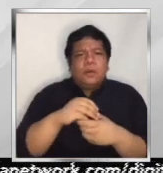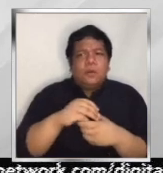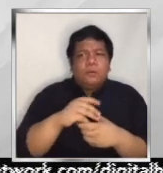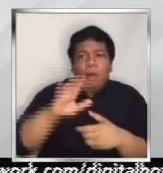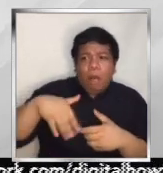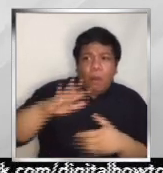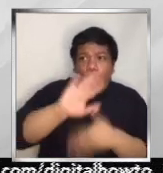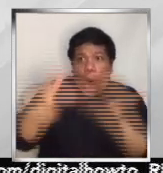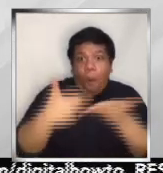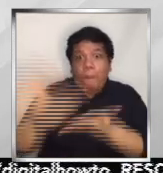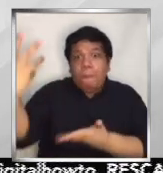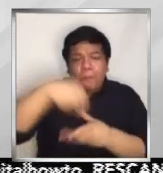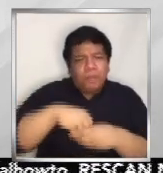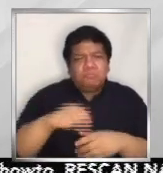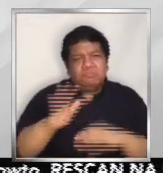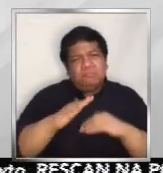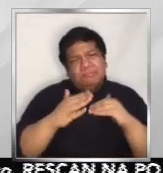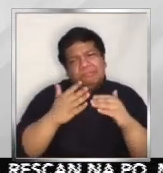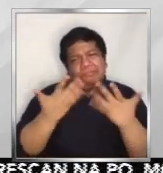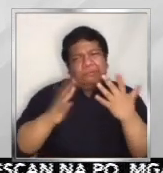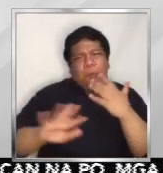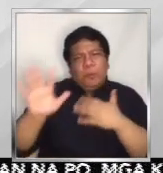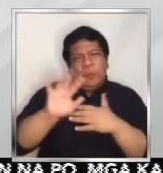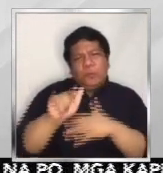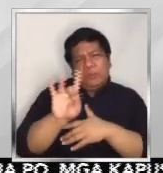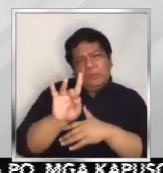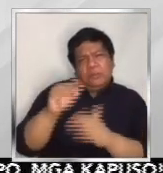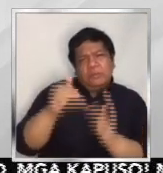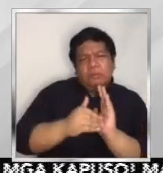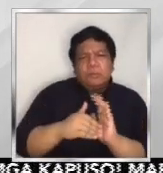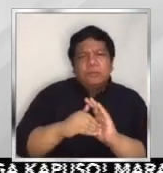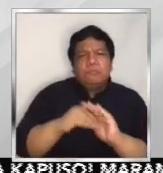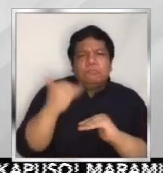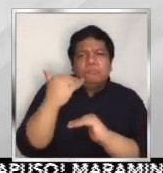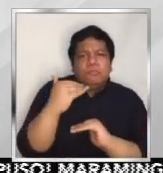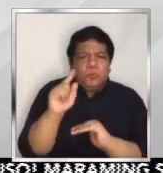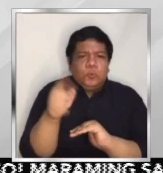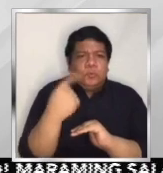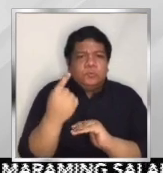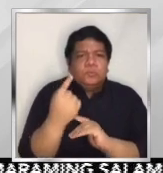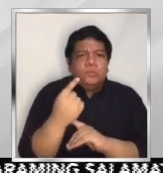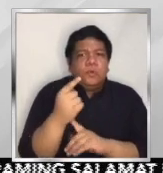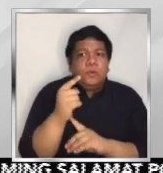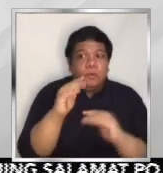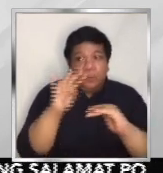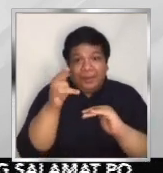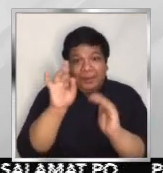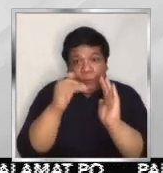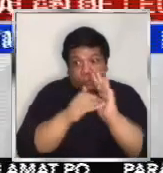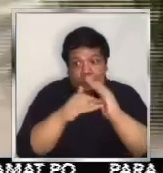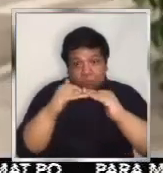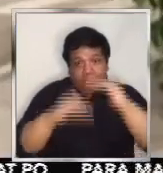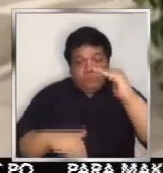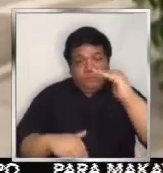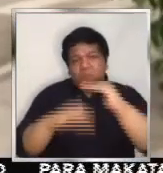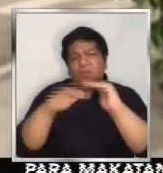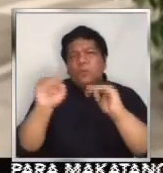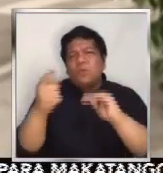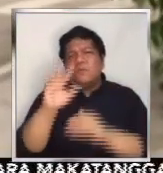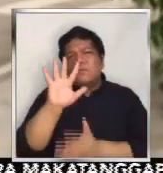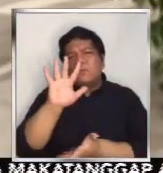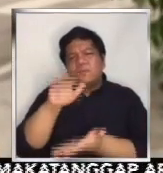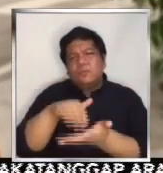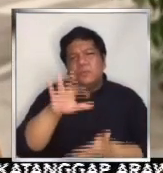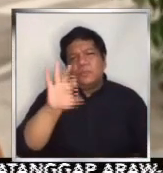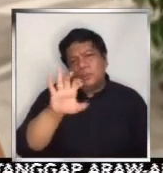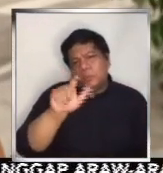for 28,000 po. 5,922 lang po yung nabigay pong allotment sa amin. Ayon sa